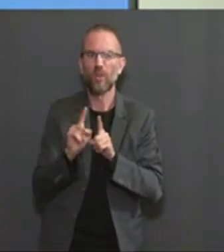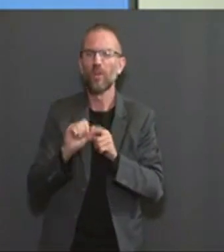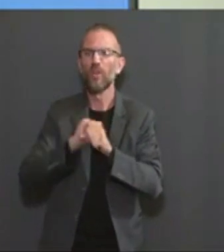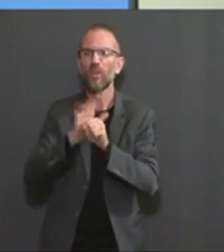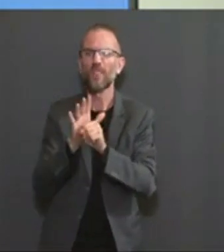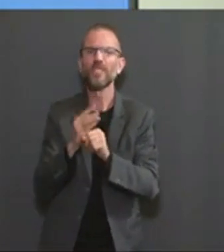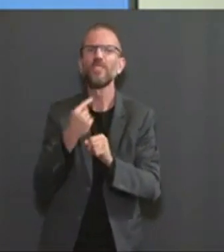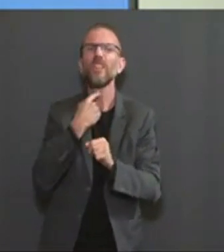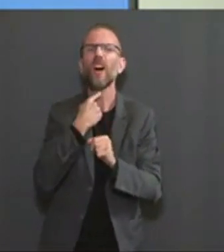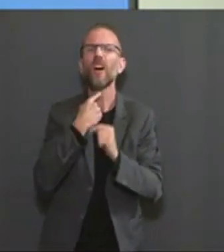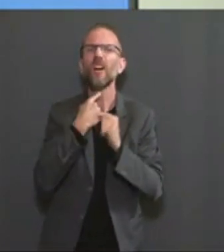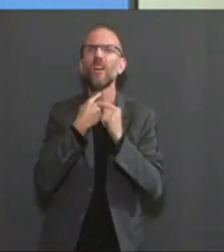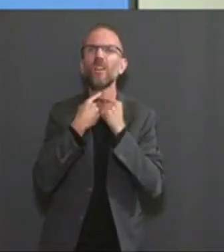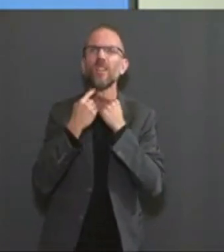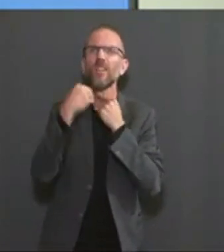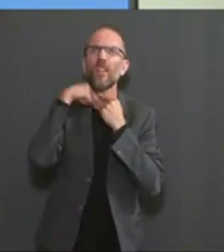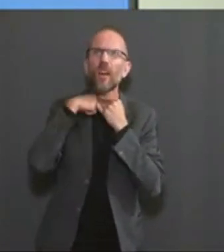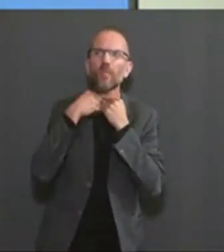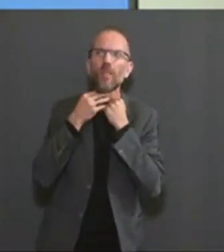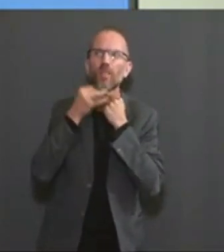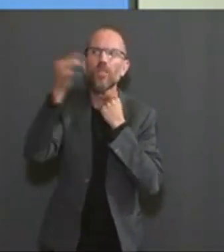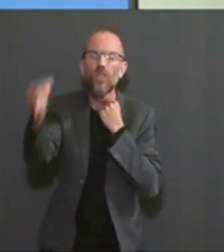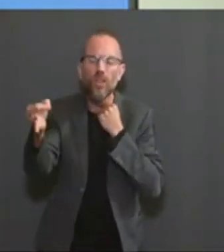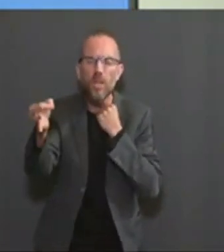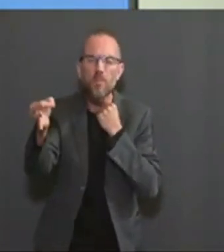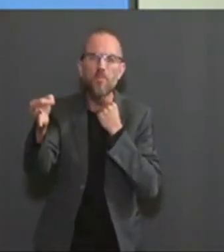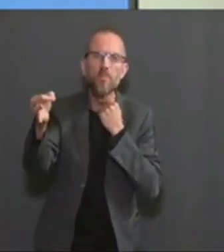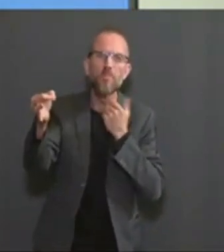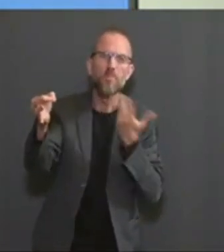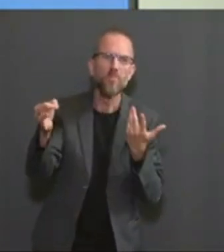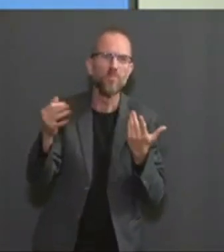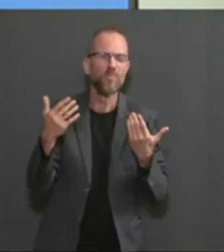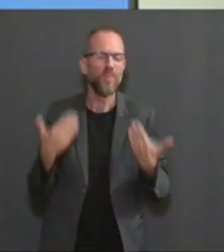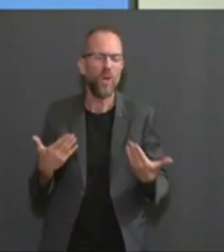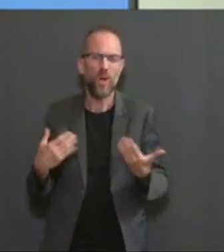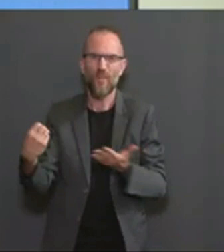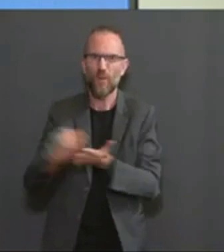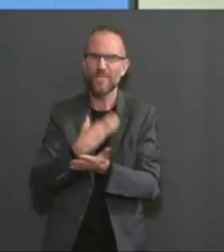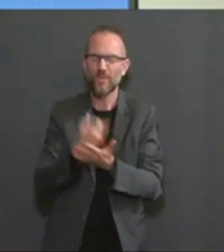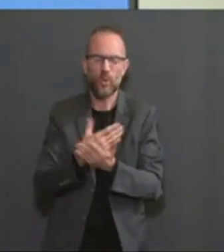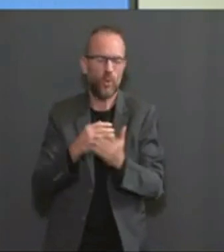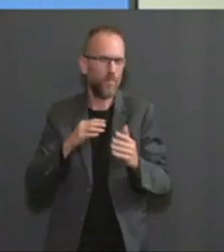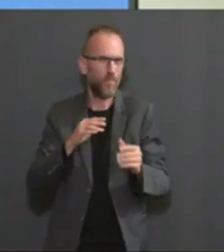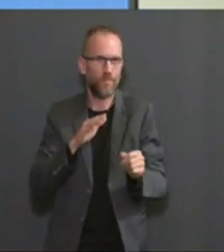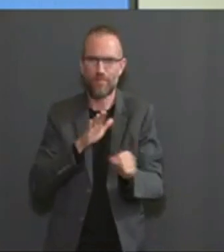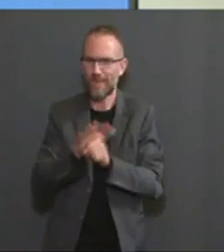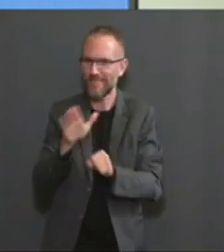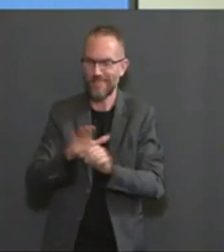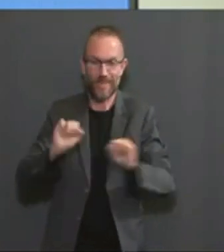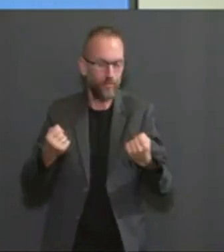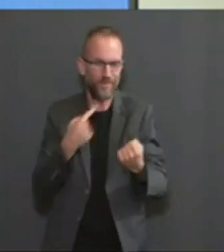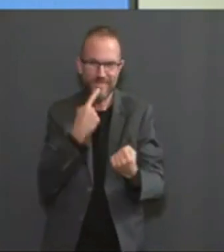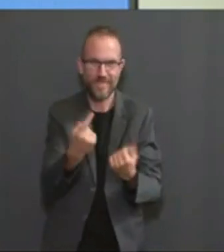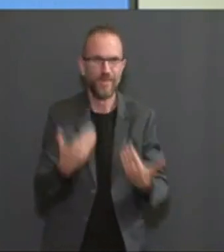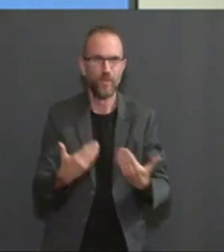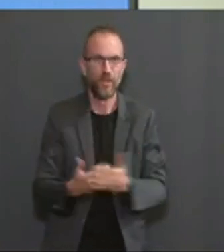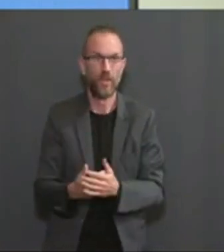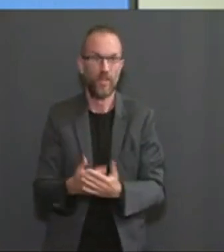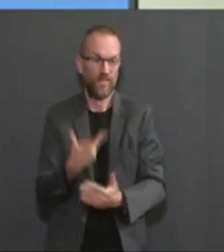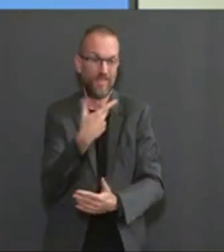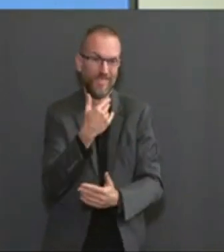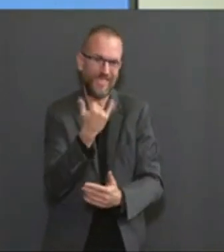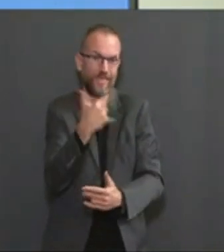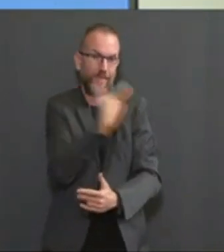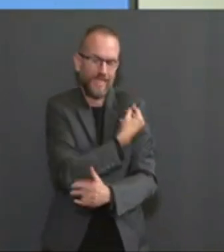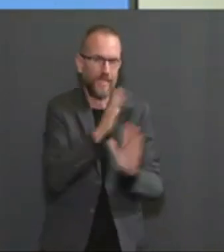d'autre. A fortiori, nous n'avons pas cette information actuellement concernant l'impact du vaccin. Nous savons que le vaccin